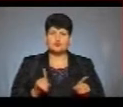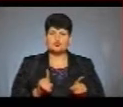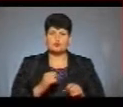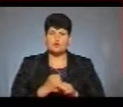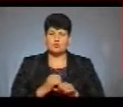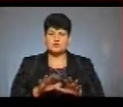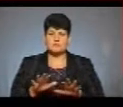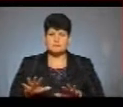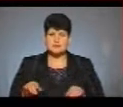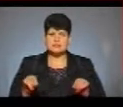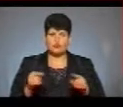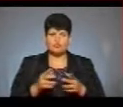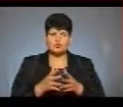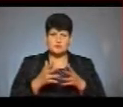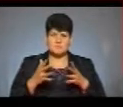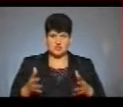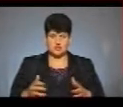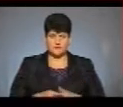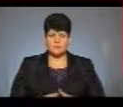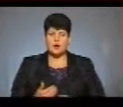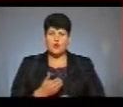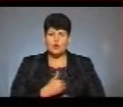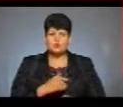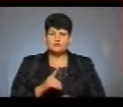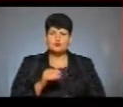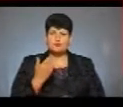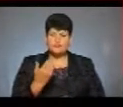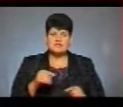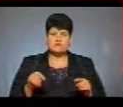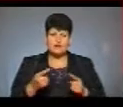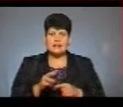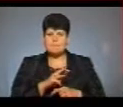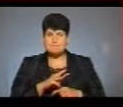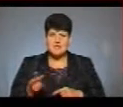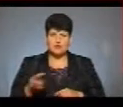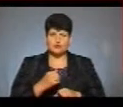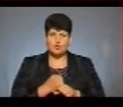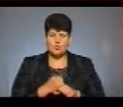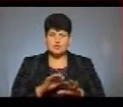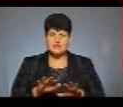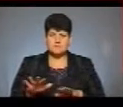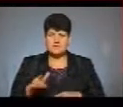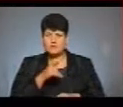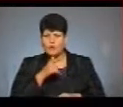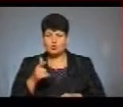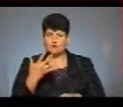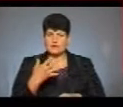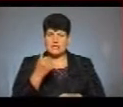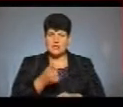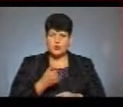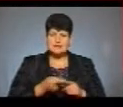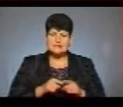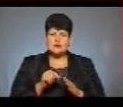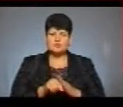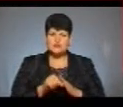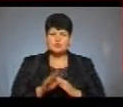робочих місць створювалося більше. Хочемо, щоб ви створили мільйон таких робочих місць впродовж 5 років. Це